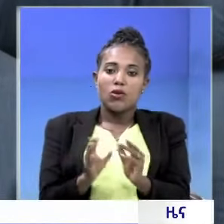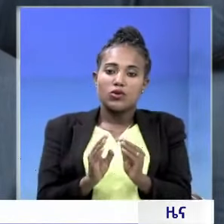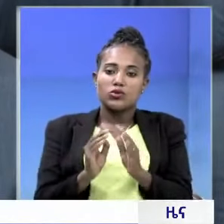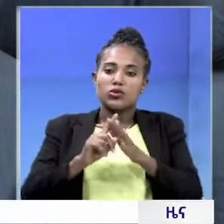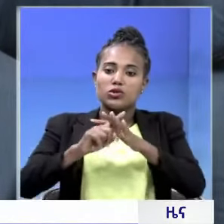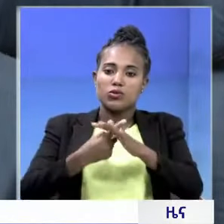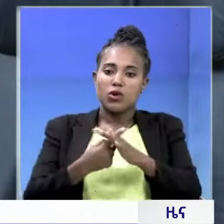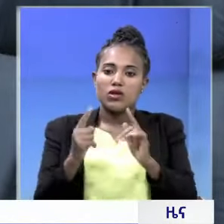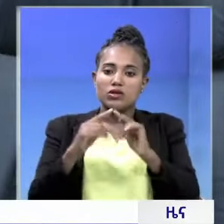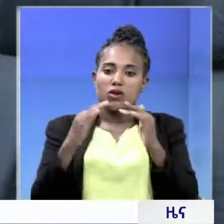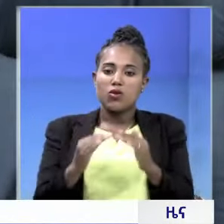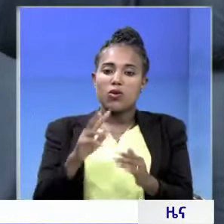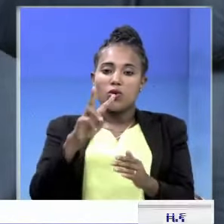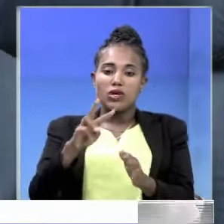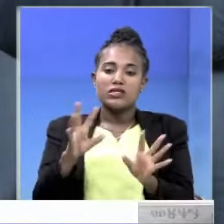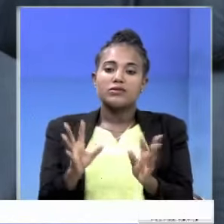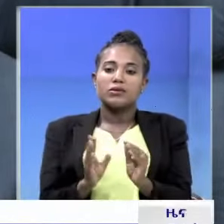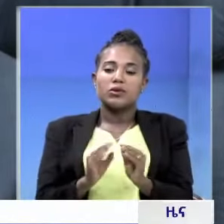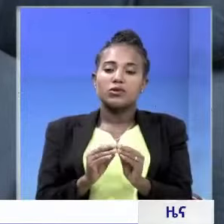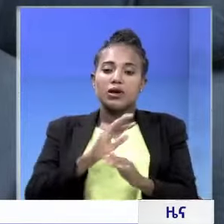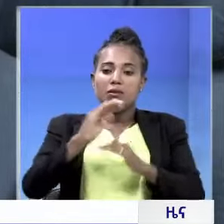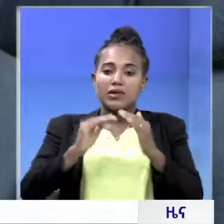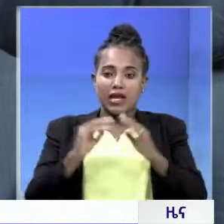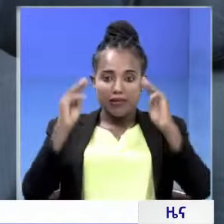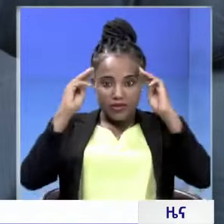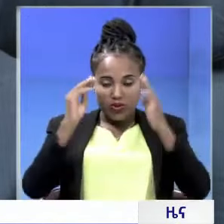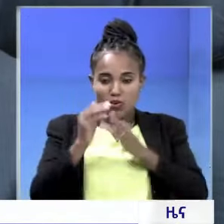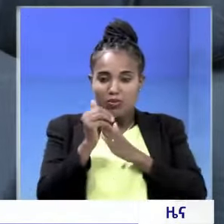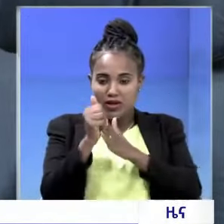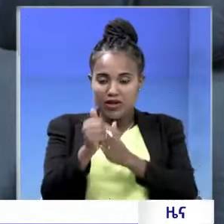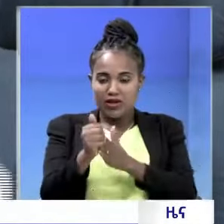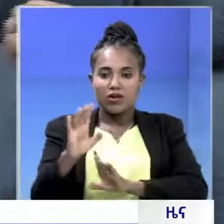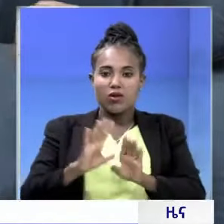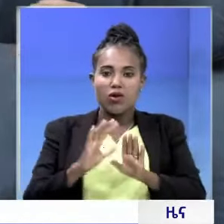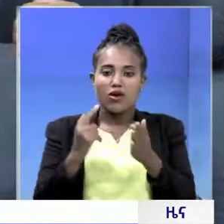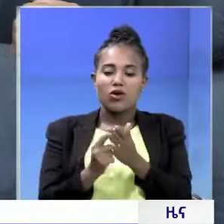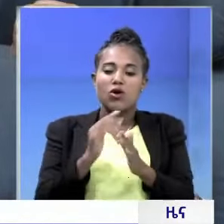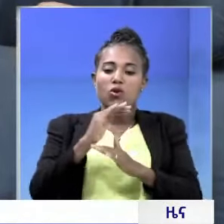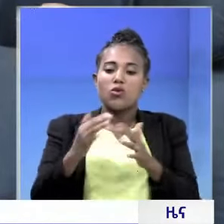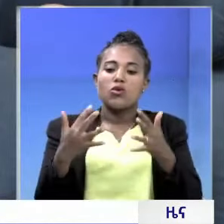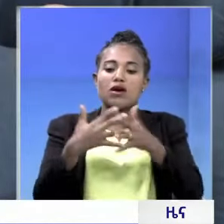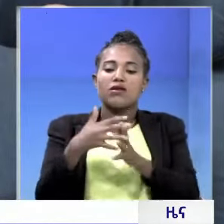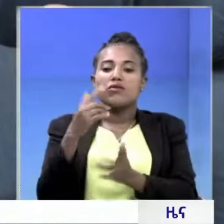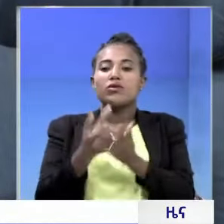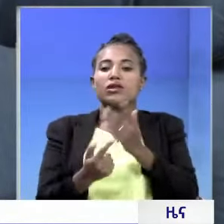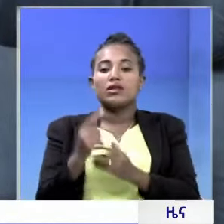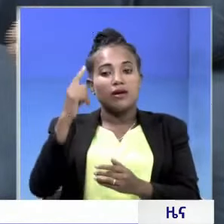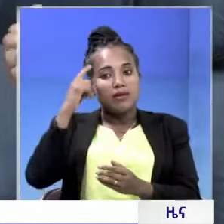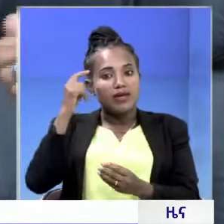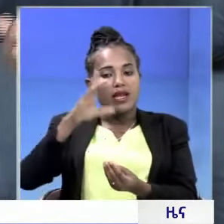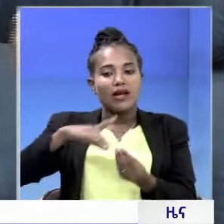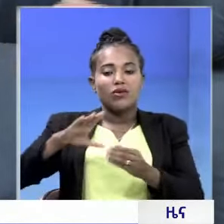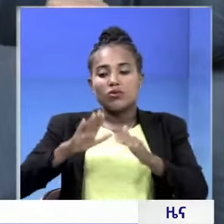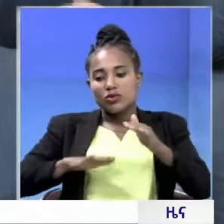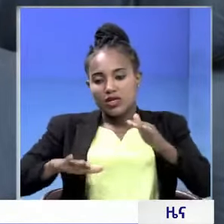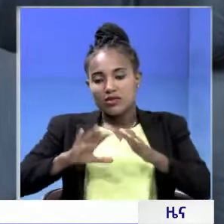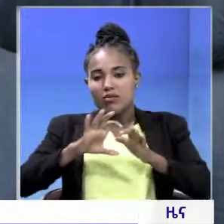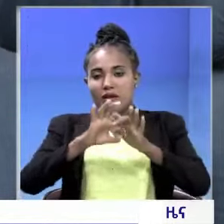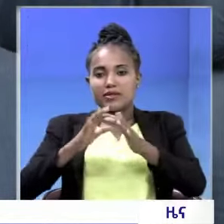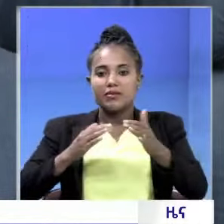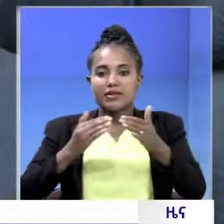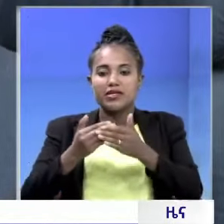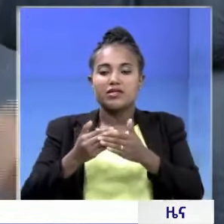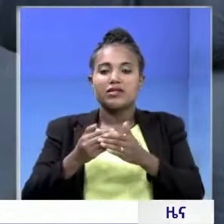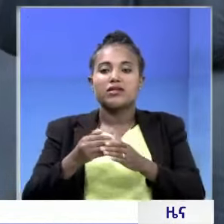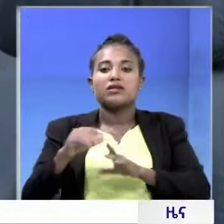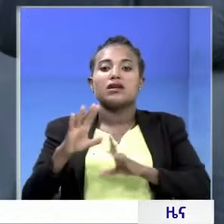ተጀምረዋል እስካሁን ሁለት ስብሰባዎች በጠቅላይ ሚኒስትሩ መሪነት ተካሂደዋል ይህም ሁሉን አቀፍ ውይይት በትግራይ ክልል ወደ ታችኛው ማህበረሰብ እንዲወርድ